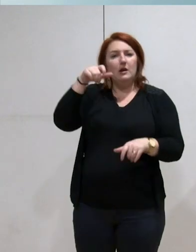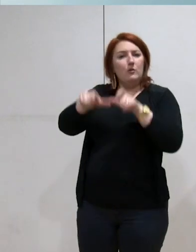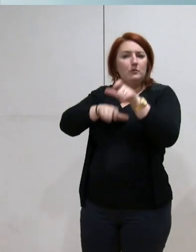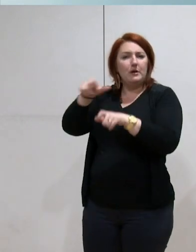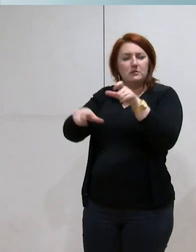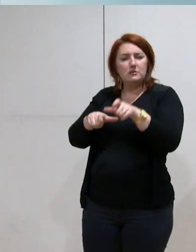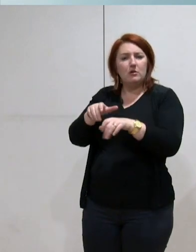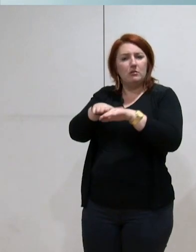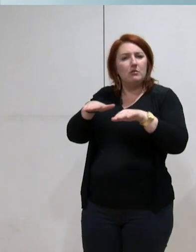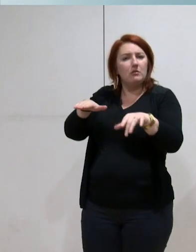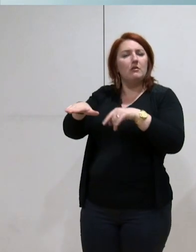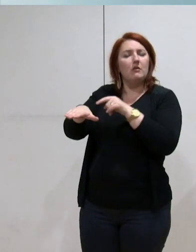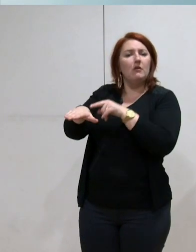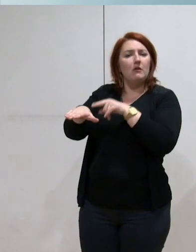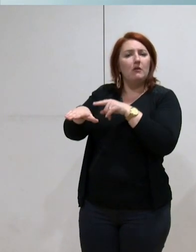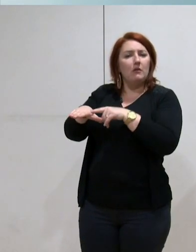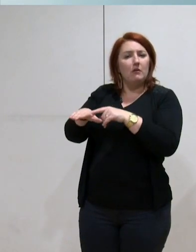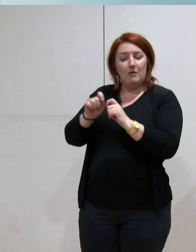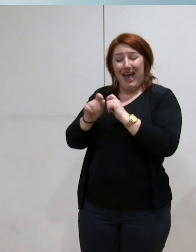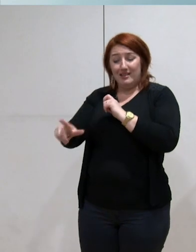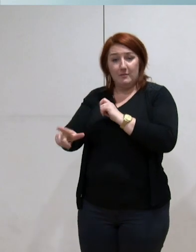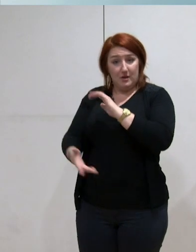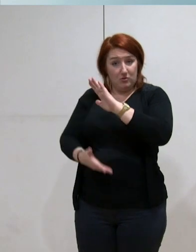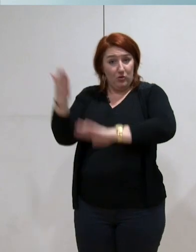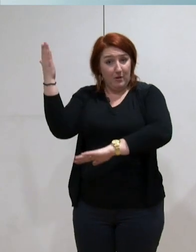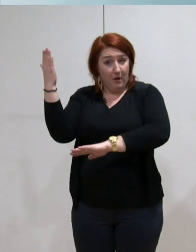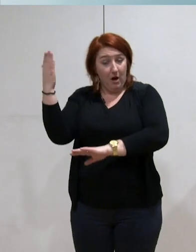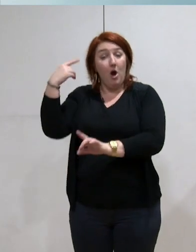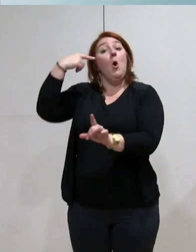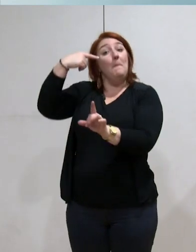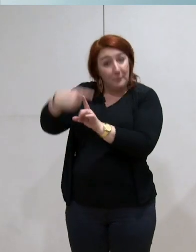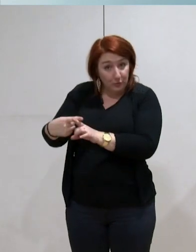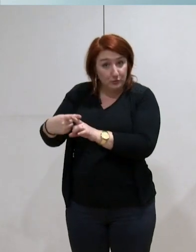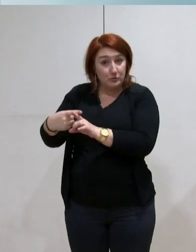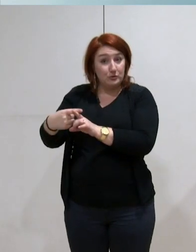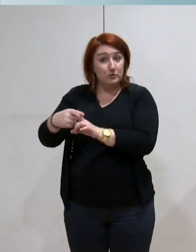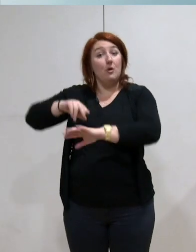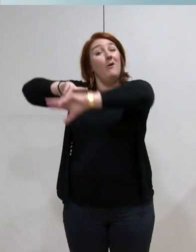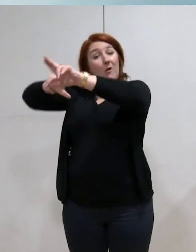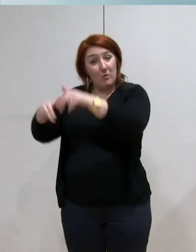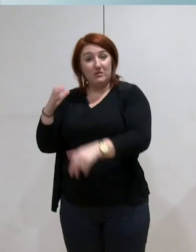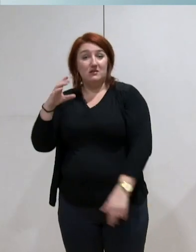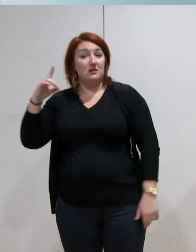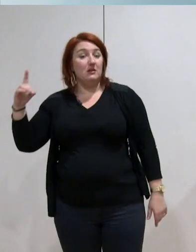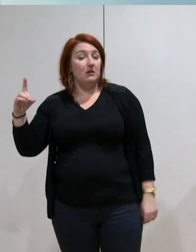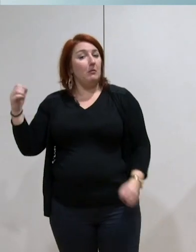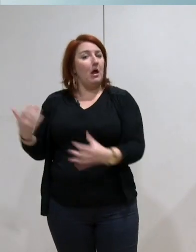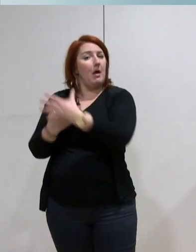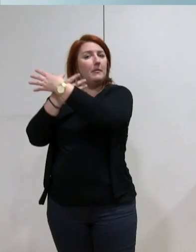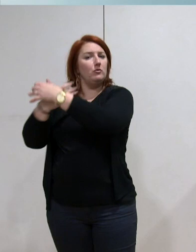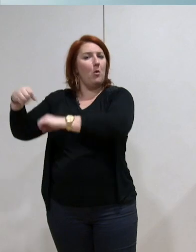bénéficieraient et des indemnités de départ et par ailleurs d'un contrat par la